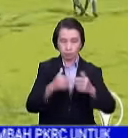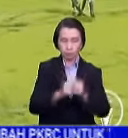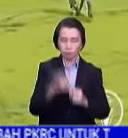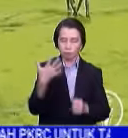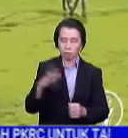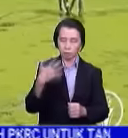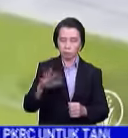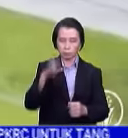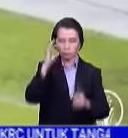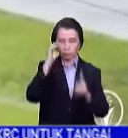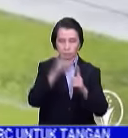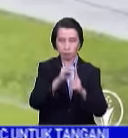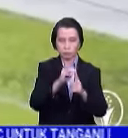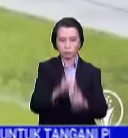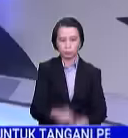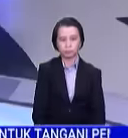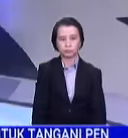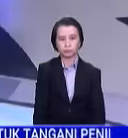15 mata.